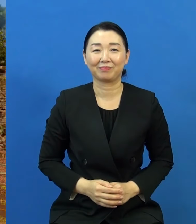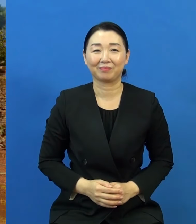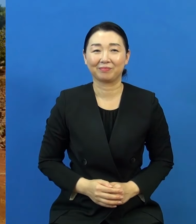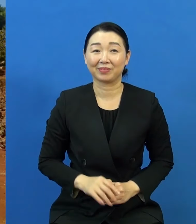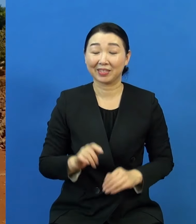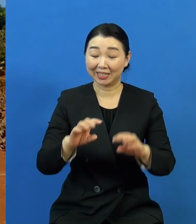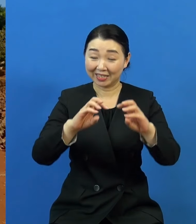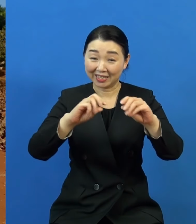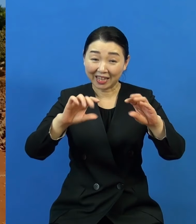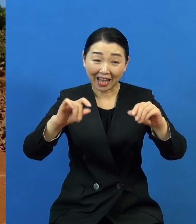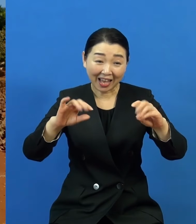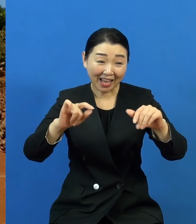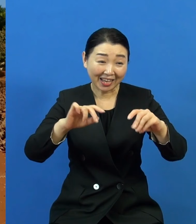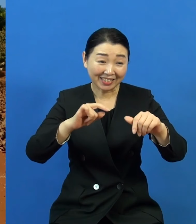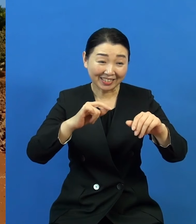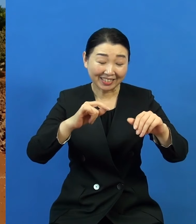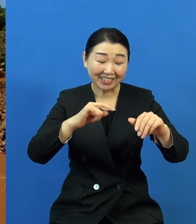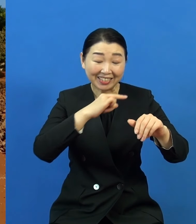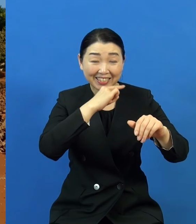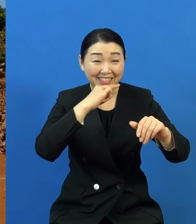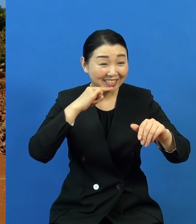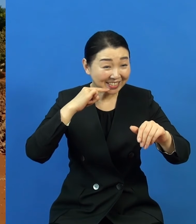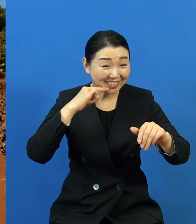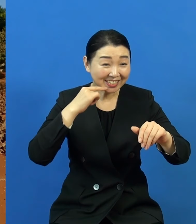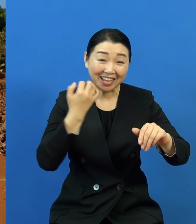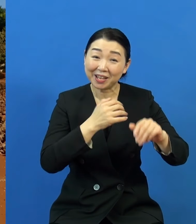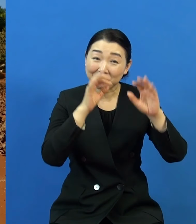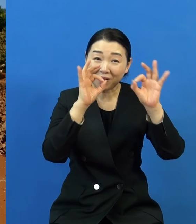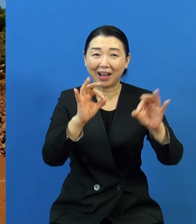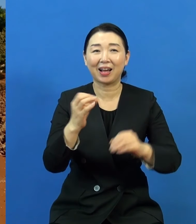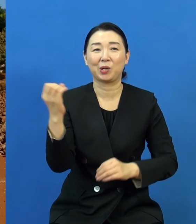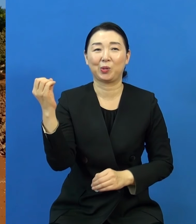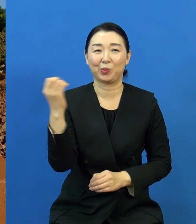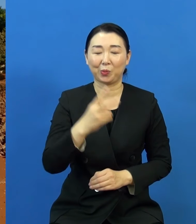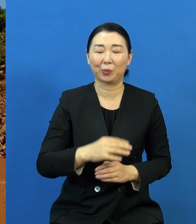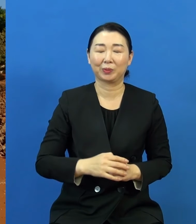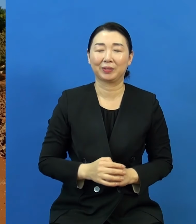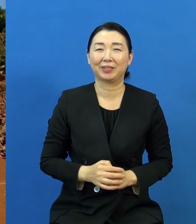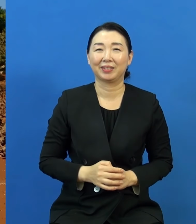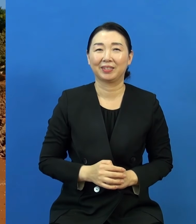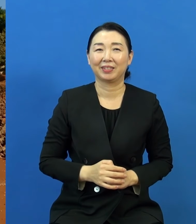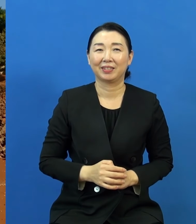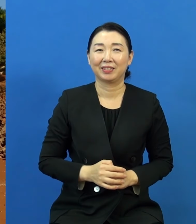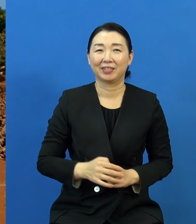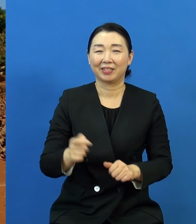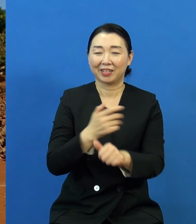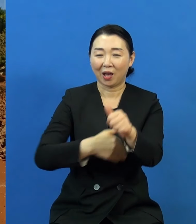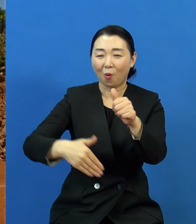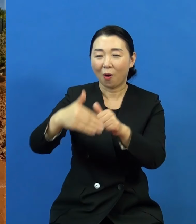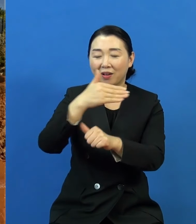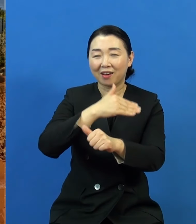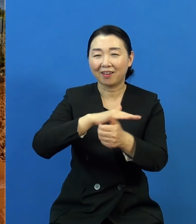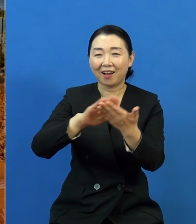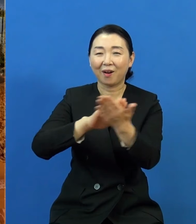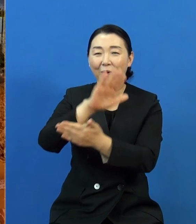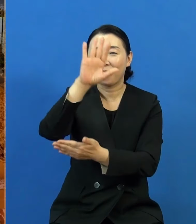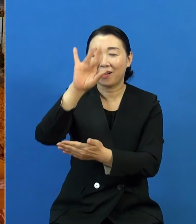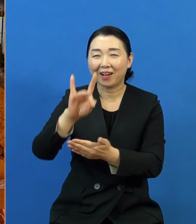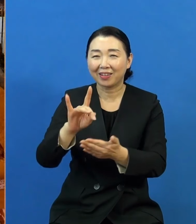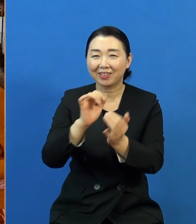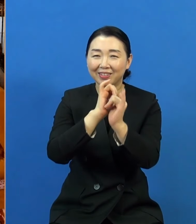그 땅의 붉은 흙과 그리고 그 자연 환경과 어울려 사는 사람들을